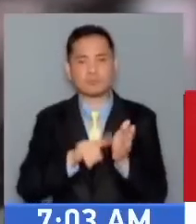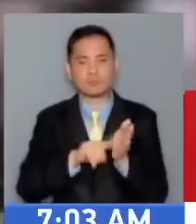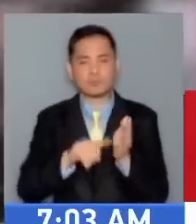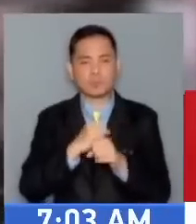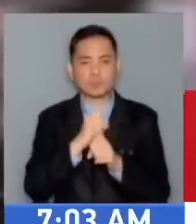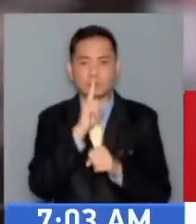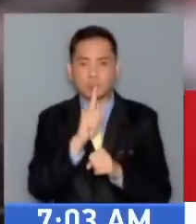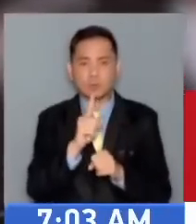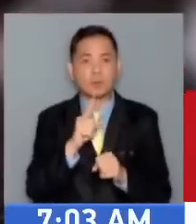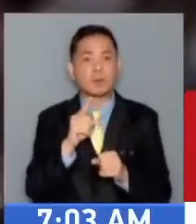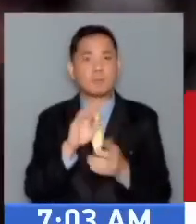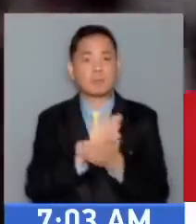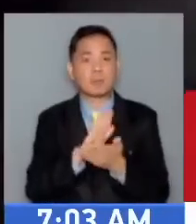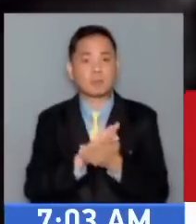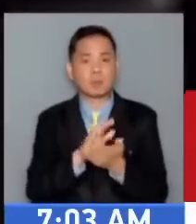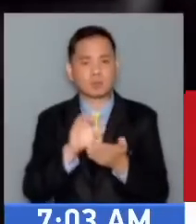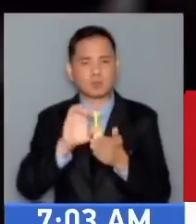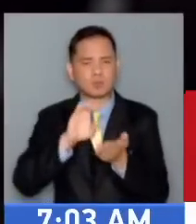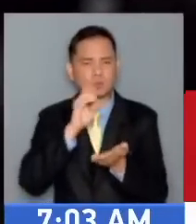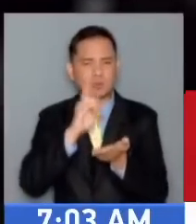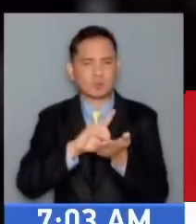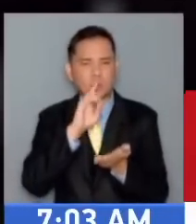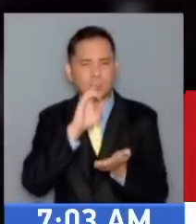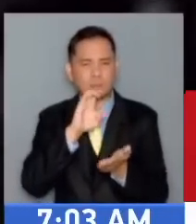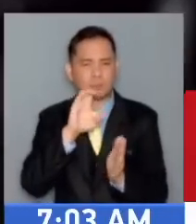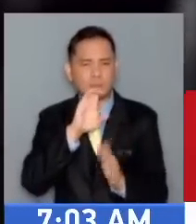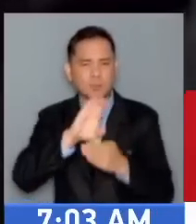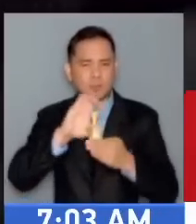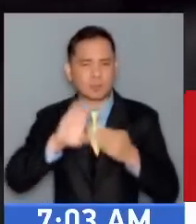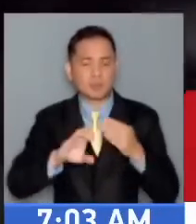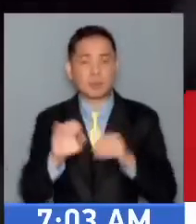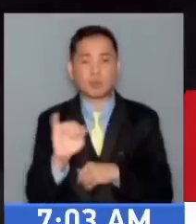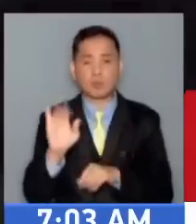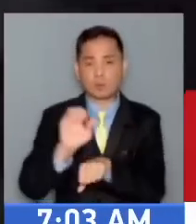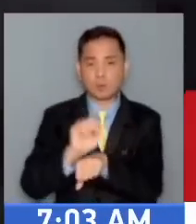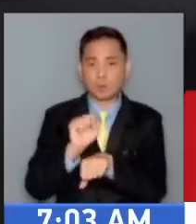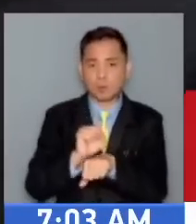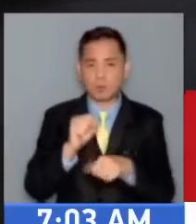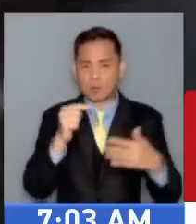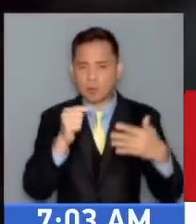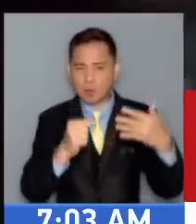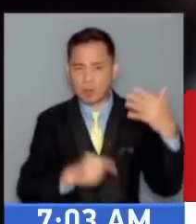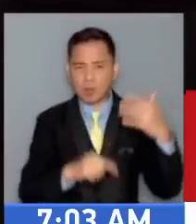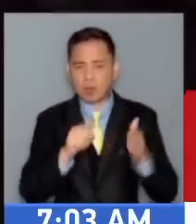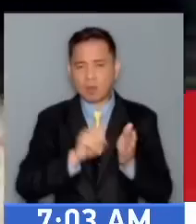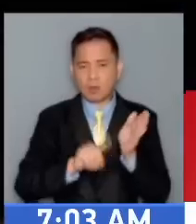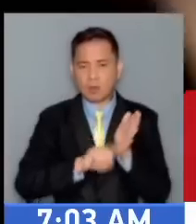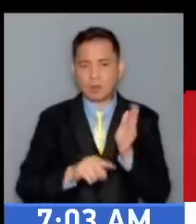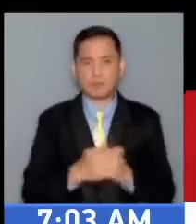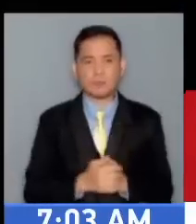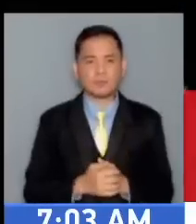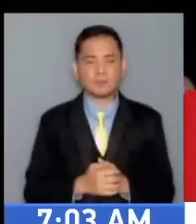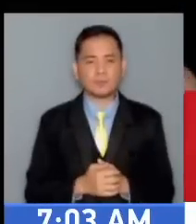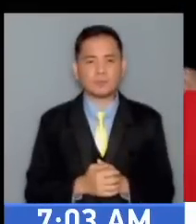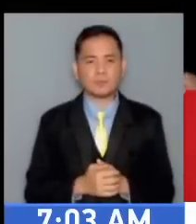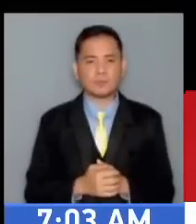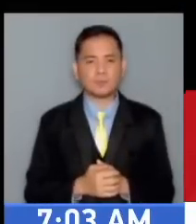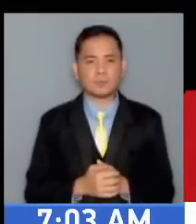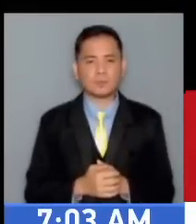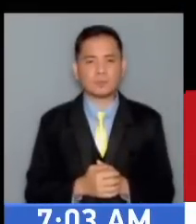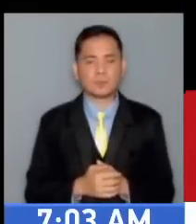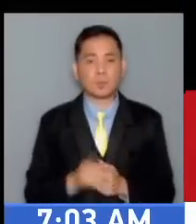ang mga trabaho na pinagagawa sa kanila. Sa tansya ng pulisya, humigit kumulang 1,000 ang mga occupant ng gusali. How they were